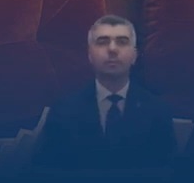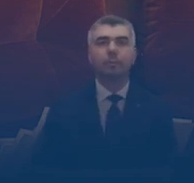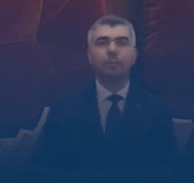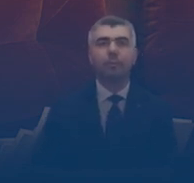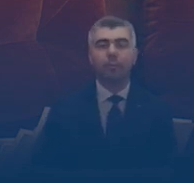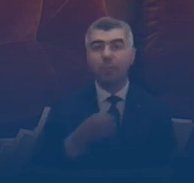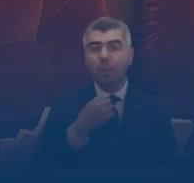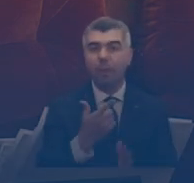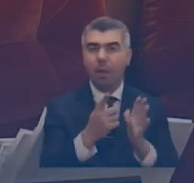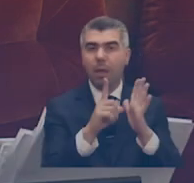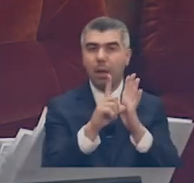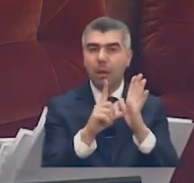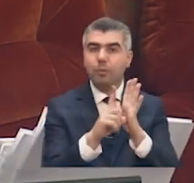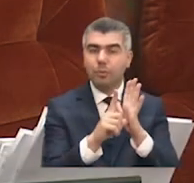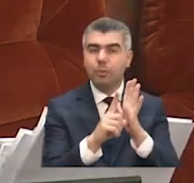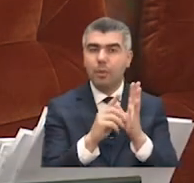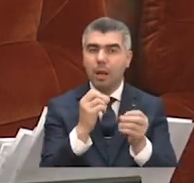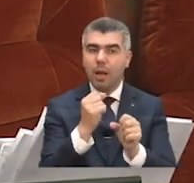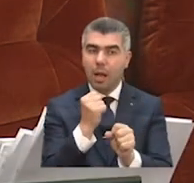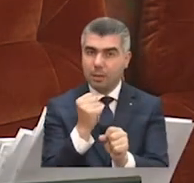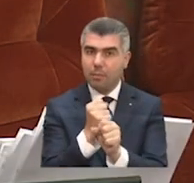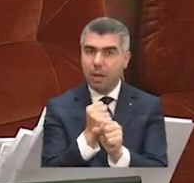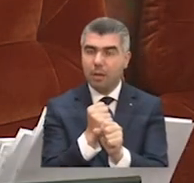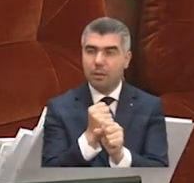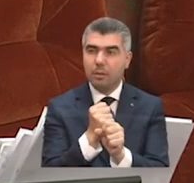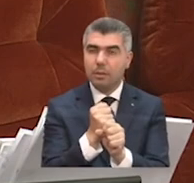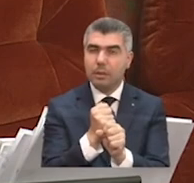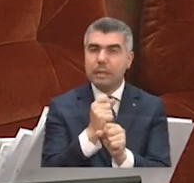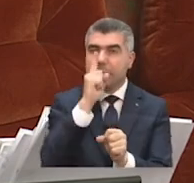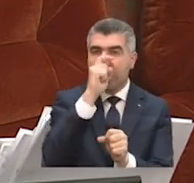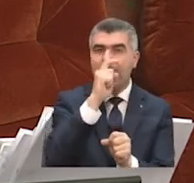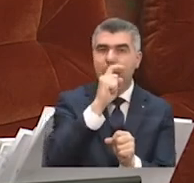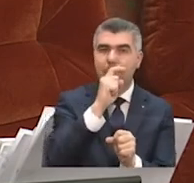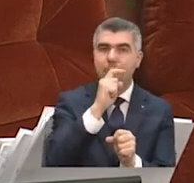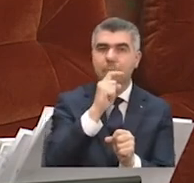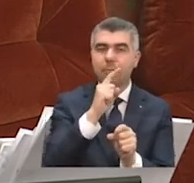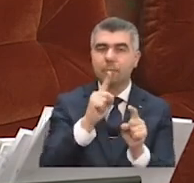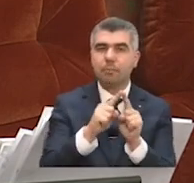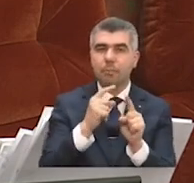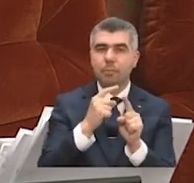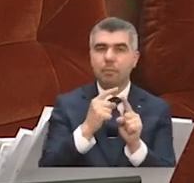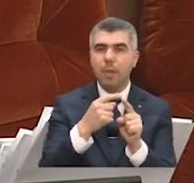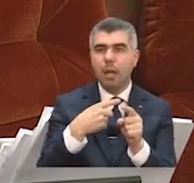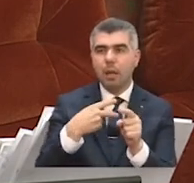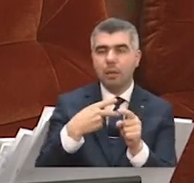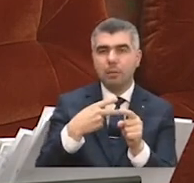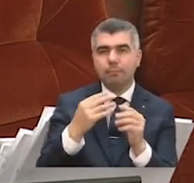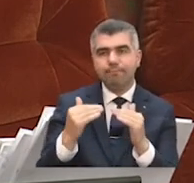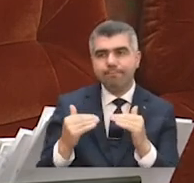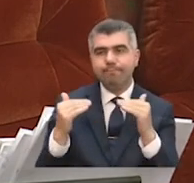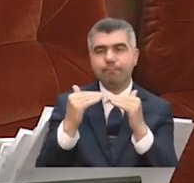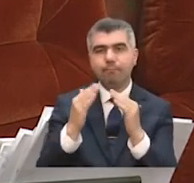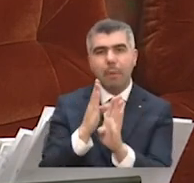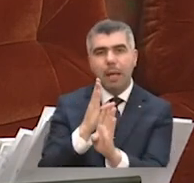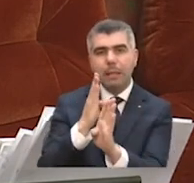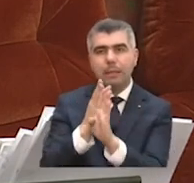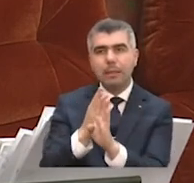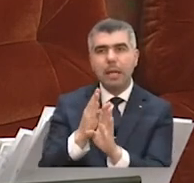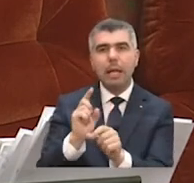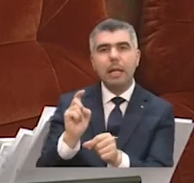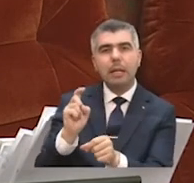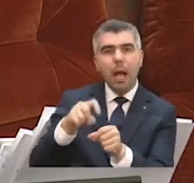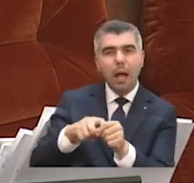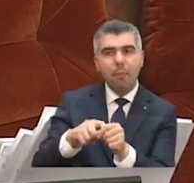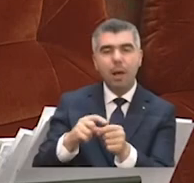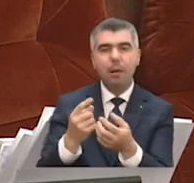وهي مدونة اللي طرحت إشكال في التنفيذ. ملي كنتكلموا مع النقابات تيقولوا لنا أنه واحد العدد ديال القطاعات